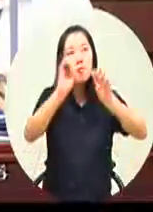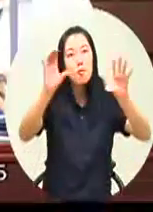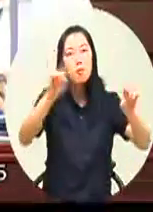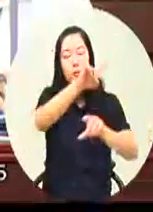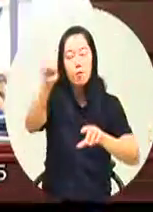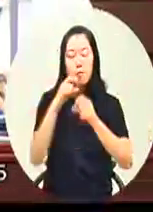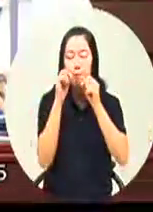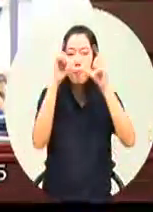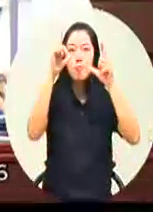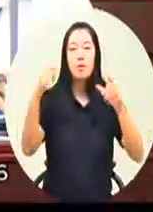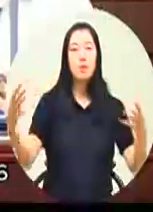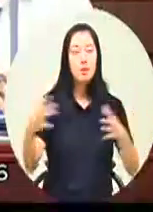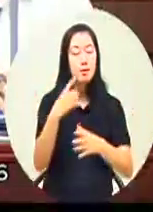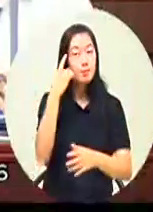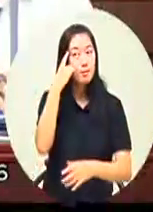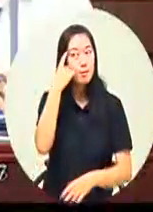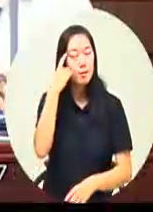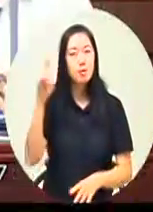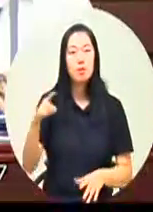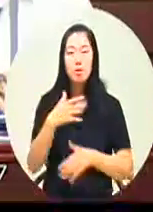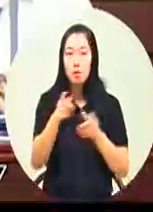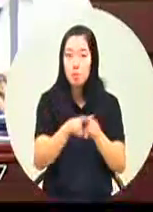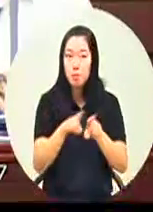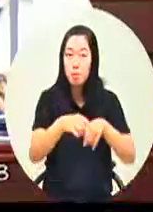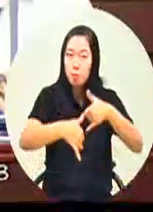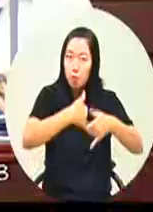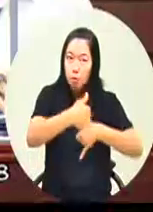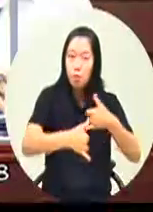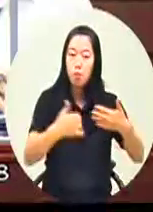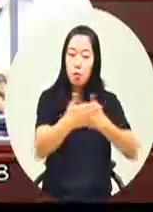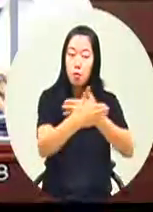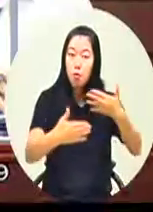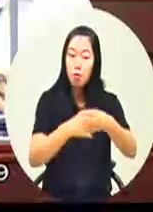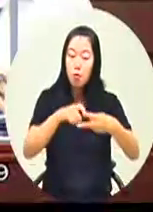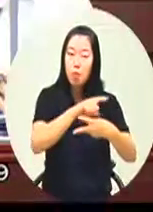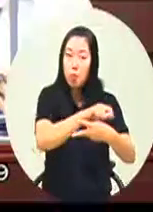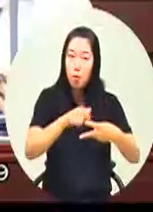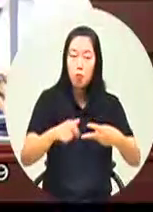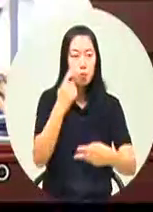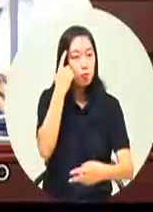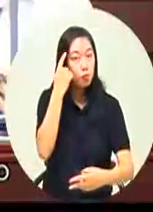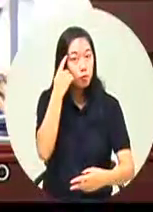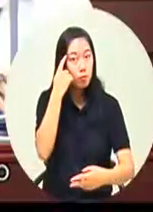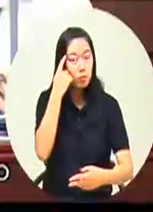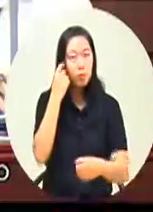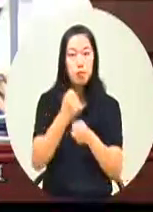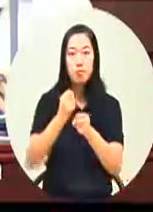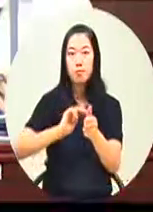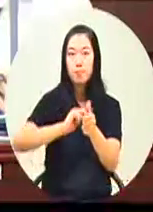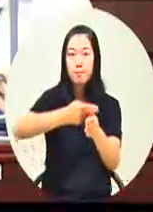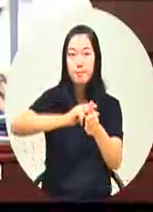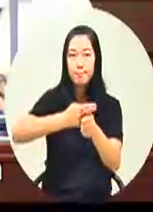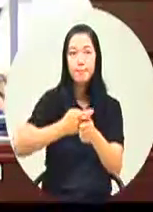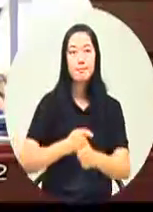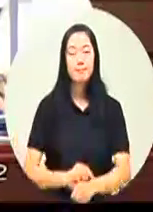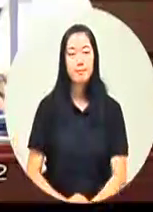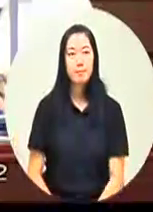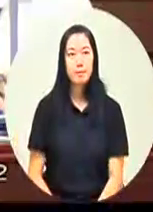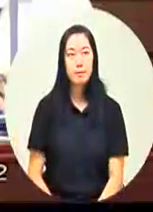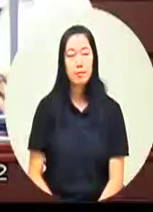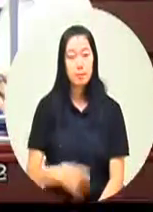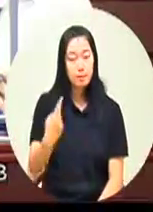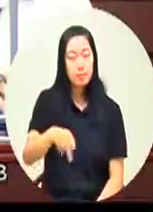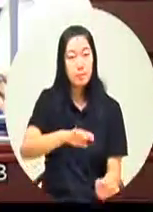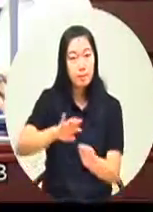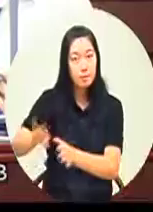友共同来思考，是不是在我们日常生活中交通运输的观念需要去做一些开放跟改变。另外一